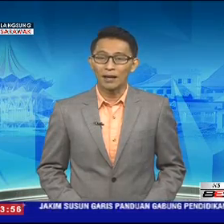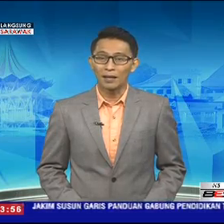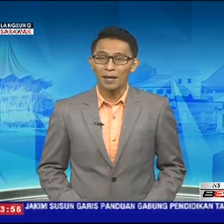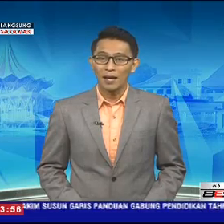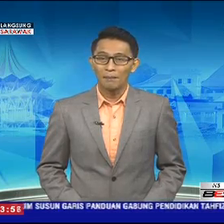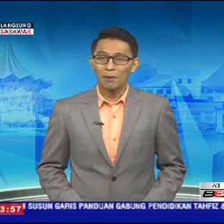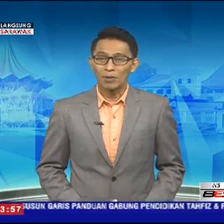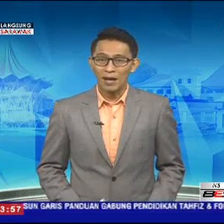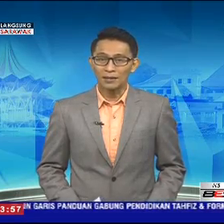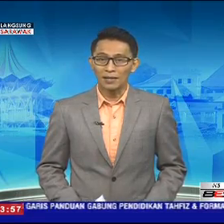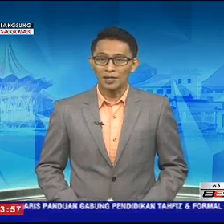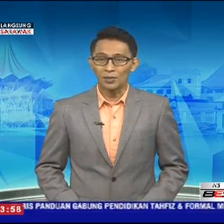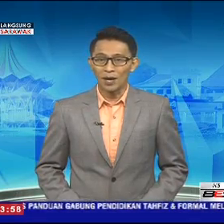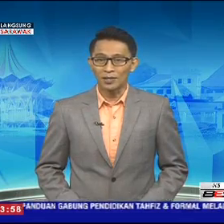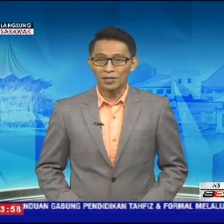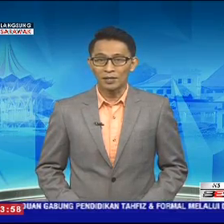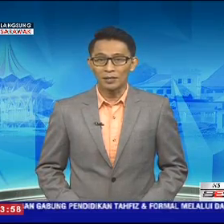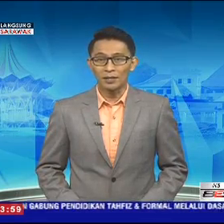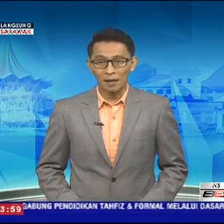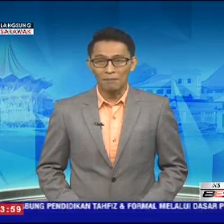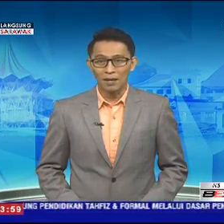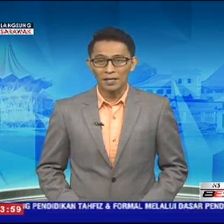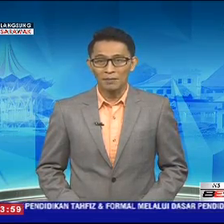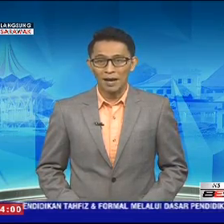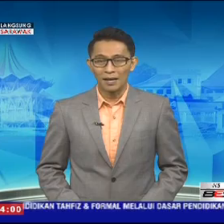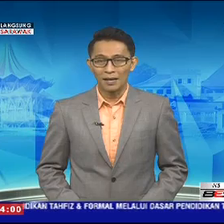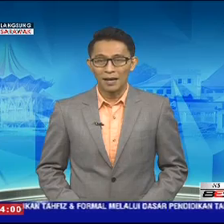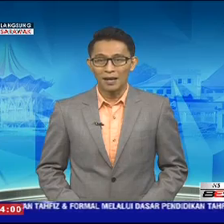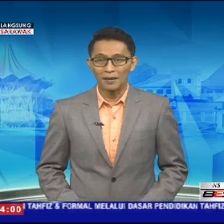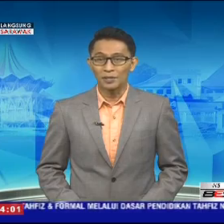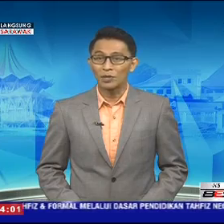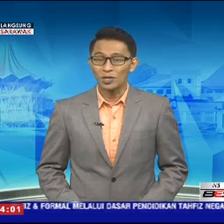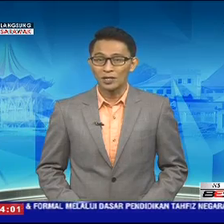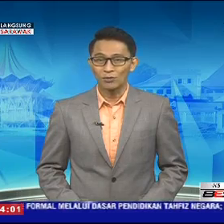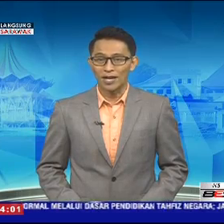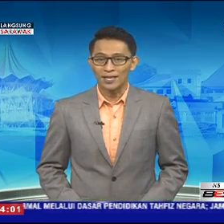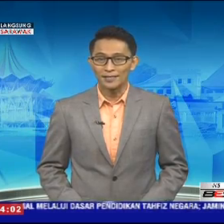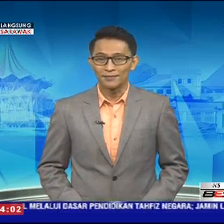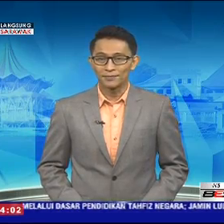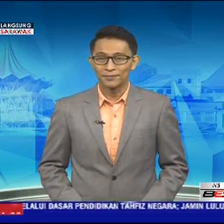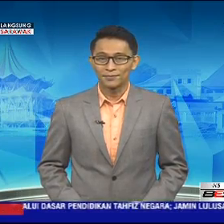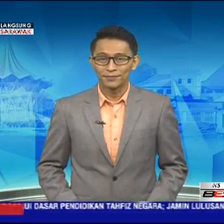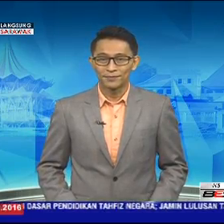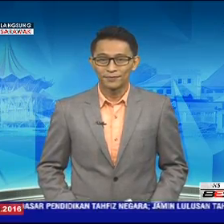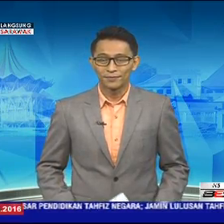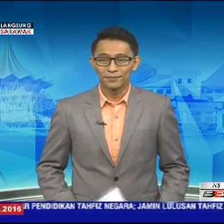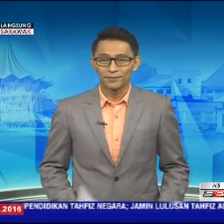aktiviti pembalakan, penggunaan tidak sesuai serta ditambak sehingga menghalangkan aliran semula jadi sungai.